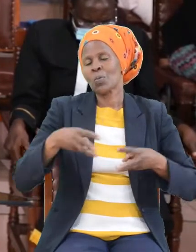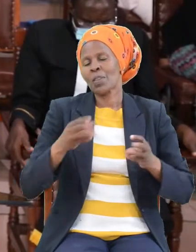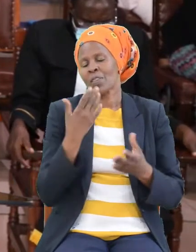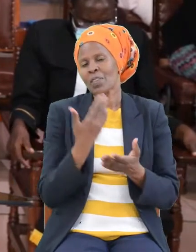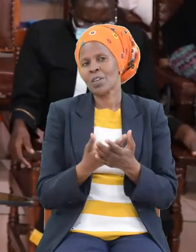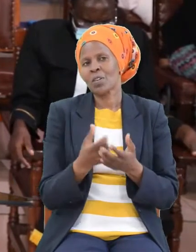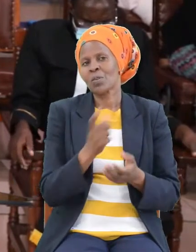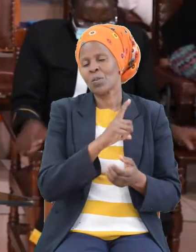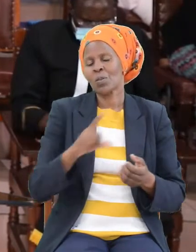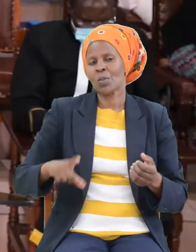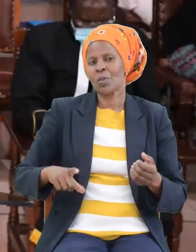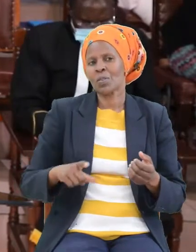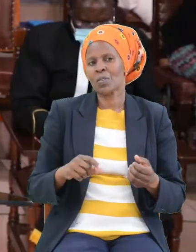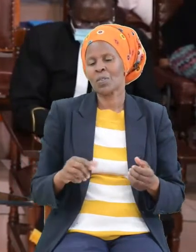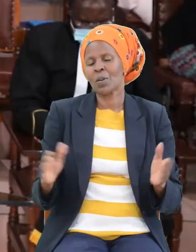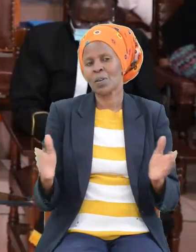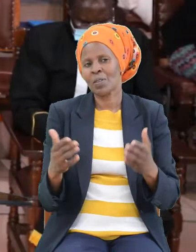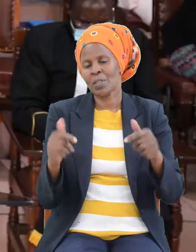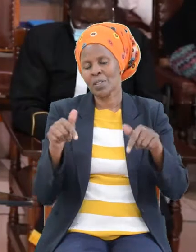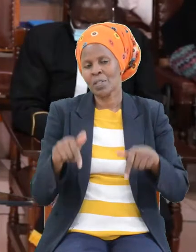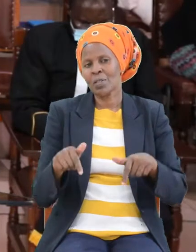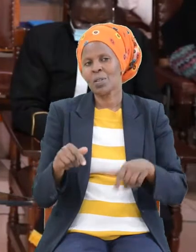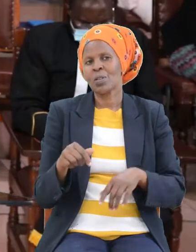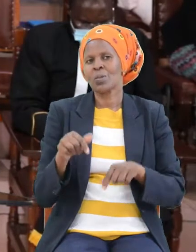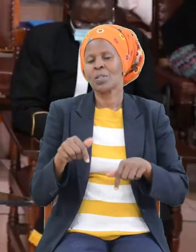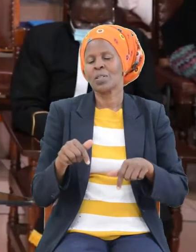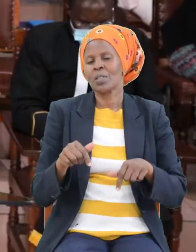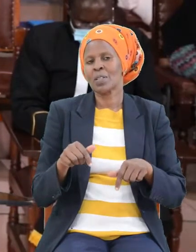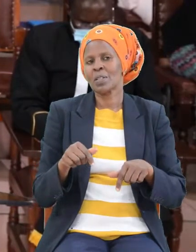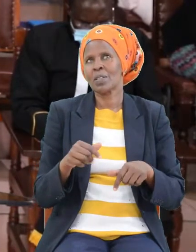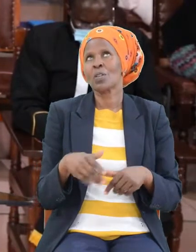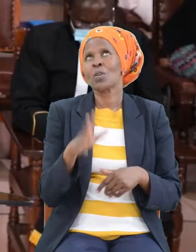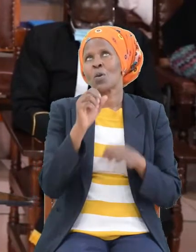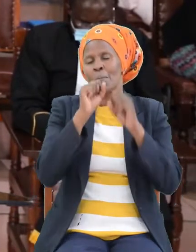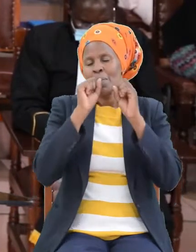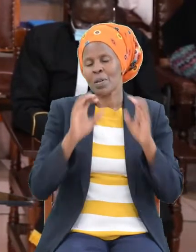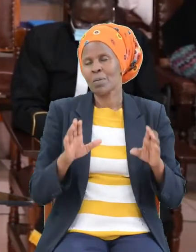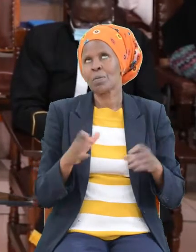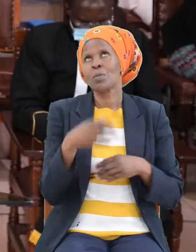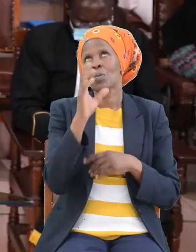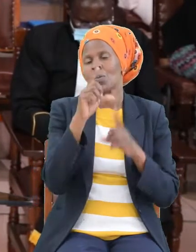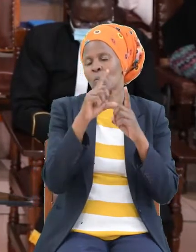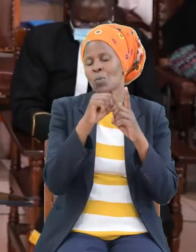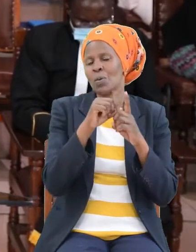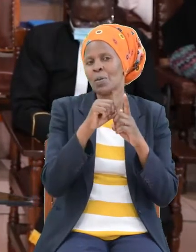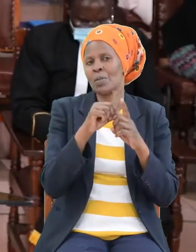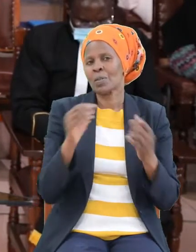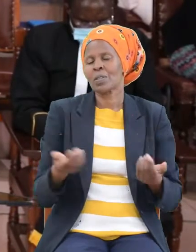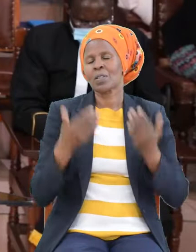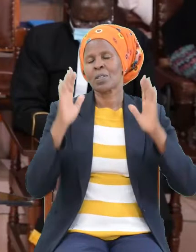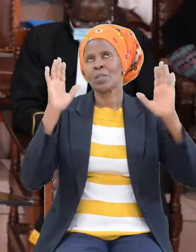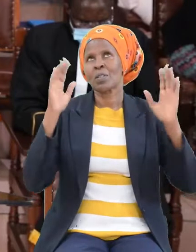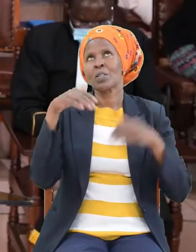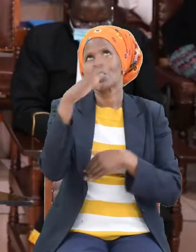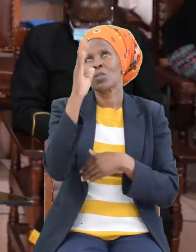Bwana kwa wale washirika wote wameungama siku ya leo Jehova. Ndiposa wabarikiwe na neno lako. Baba tuajiashiria